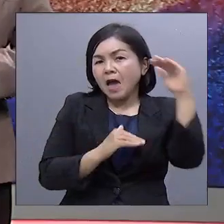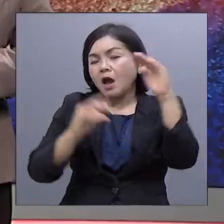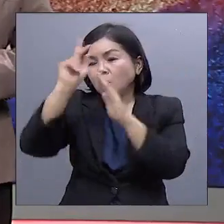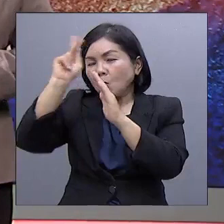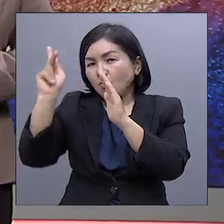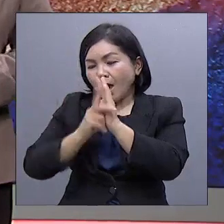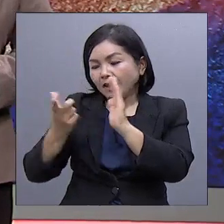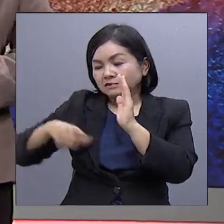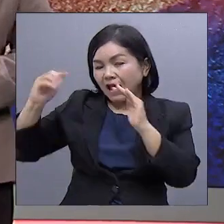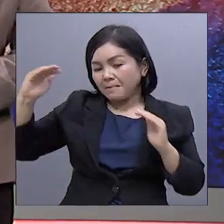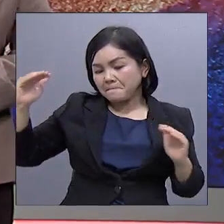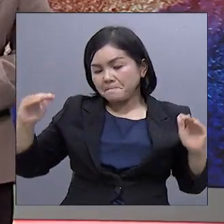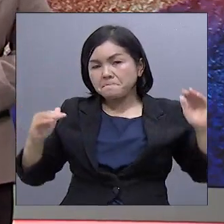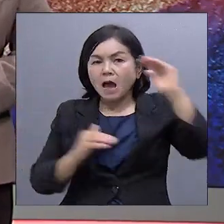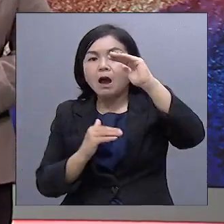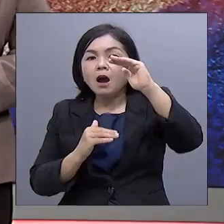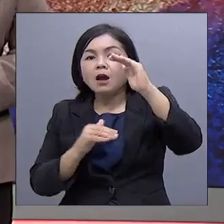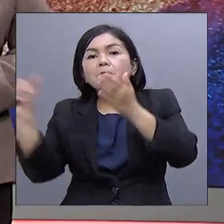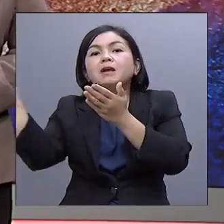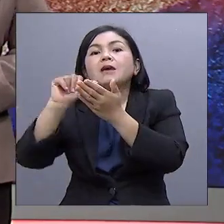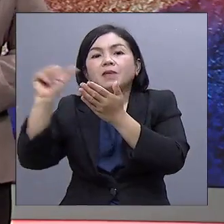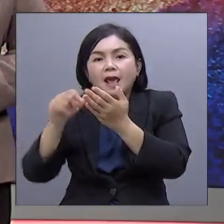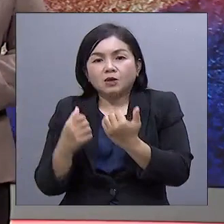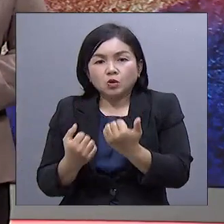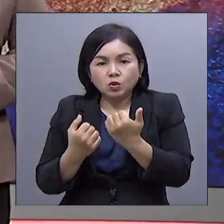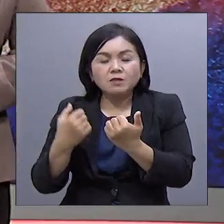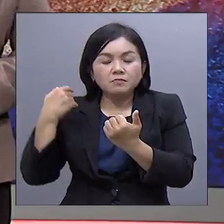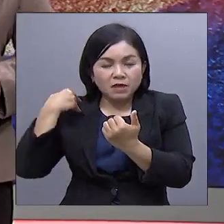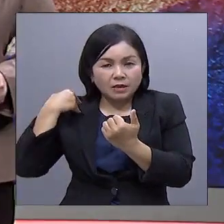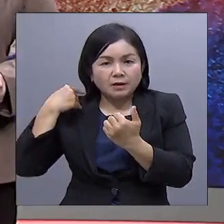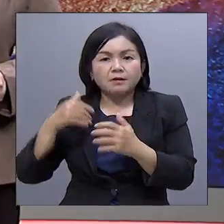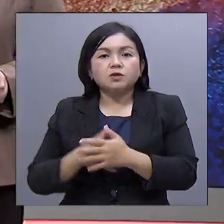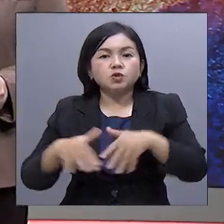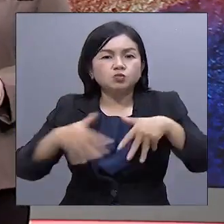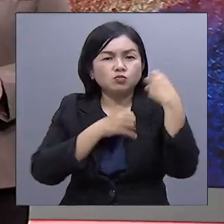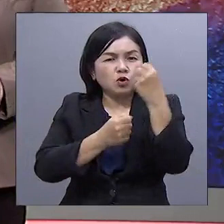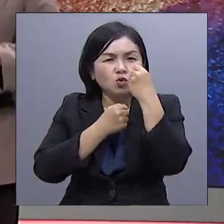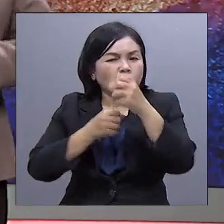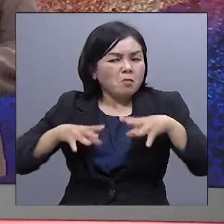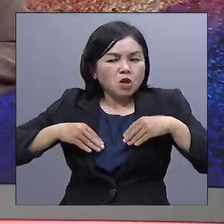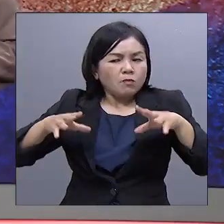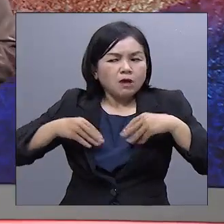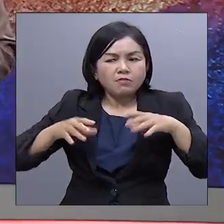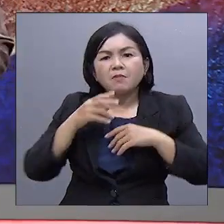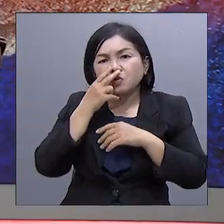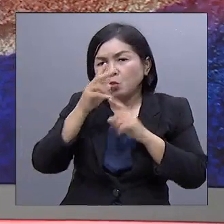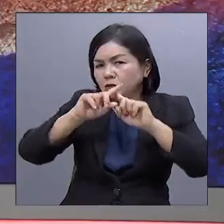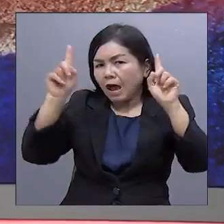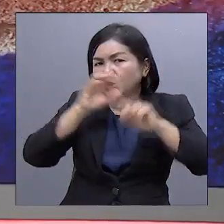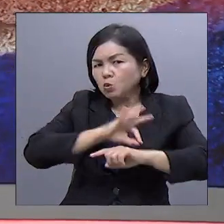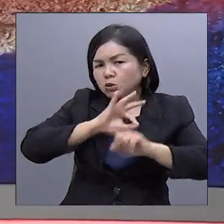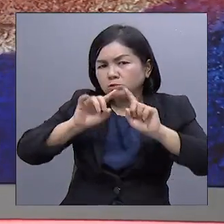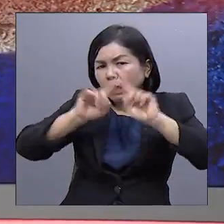และก็ลดทอนอำนาจของศาลสูงสุดค่ะคุณผู้ชมค่ะแต่ว่าฝ่ายประชาชนมองอีกแบบค่ะ